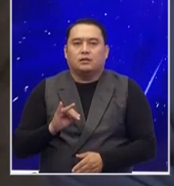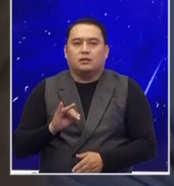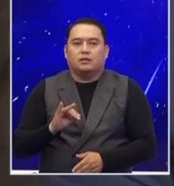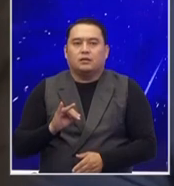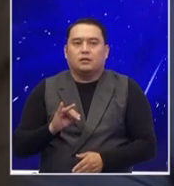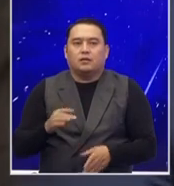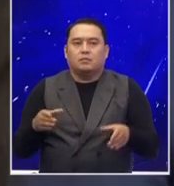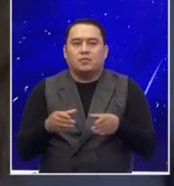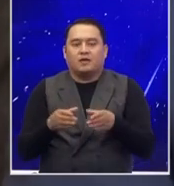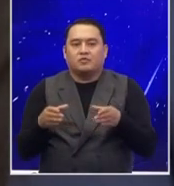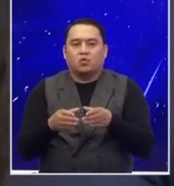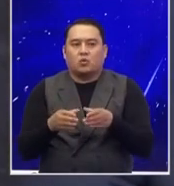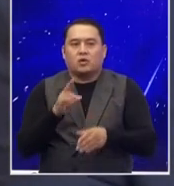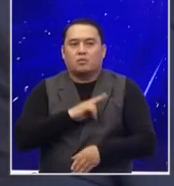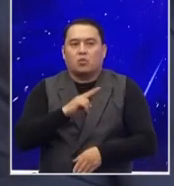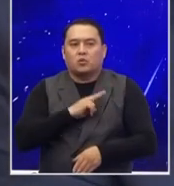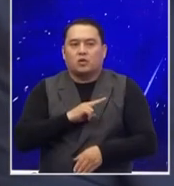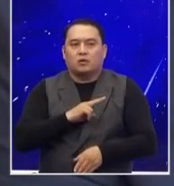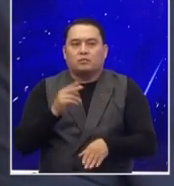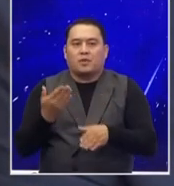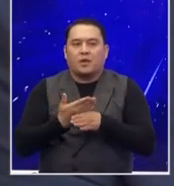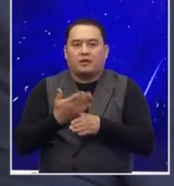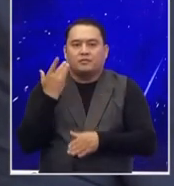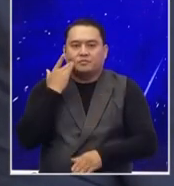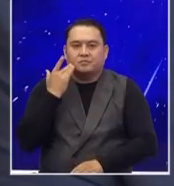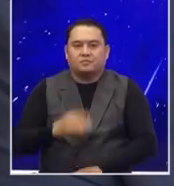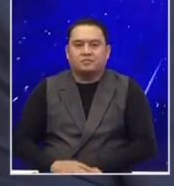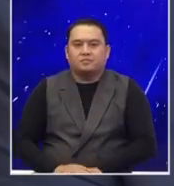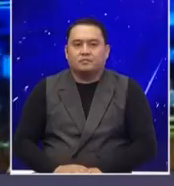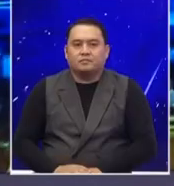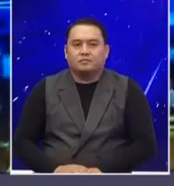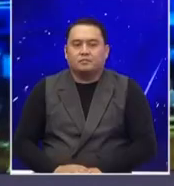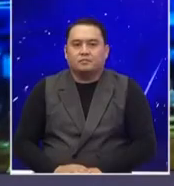профсоюз всегда находится в передовых рядах.